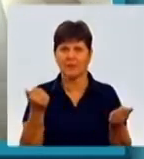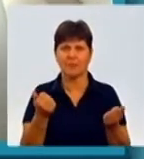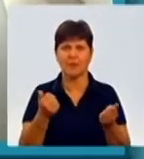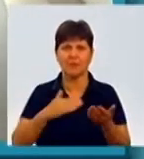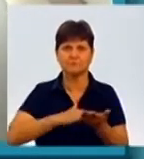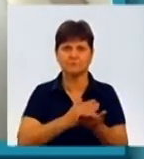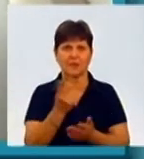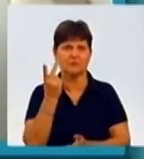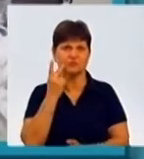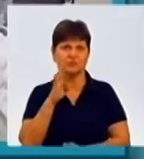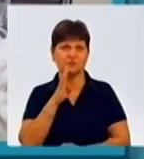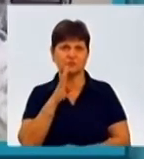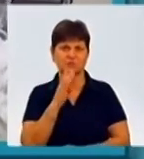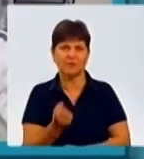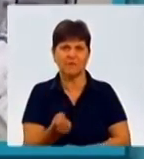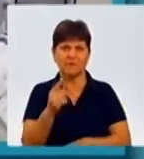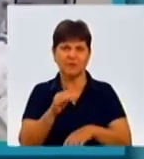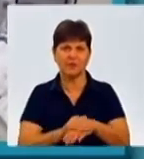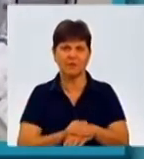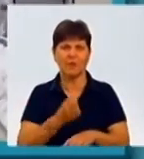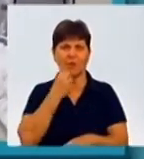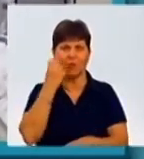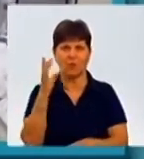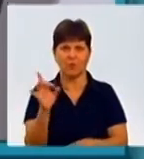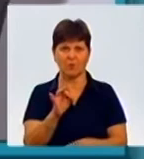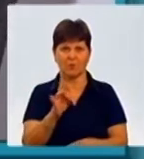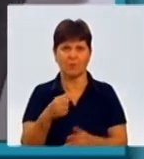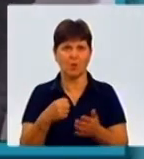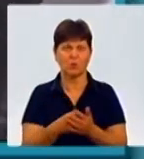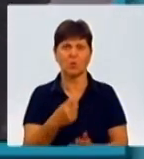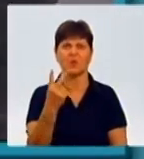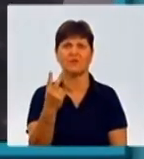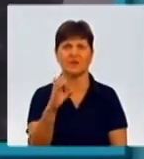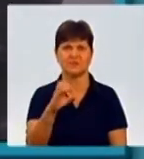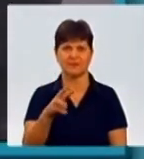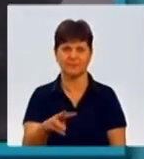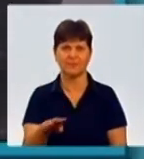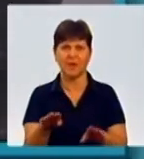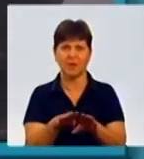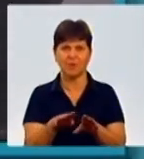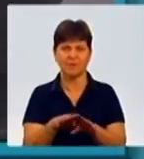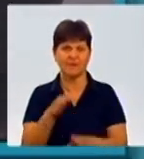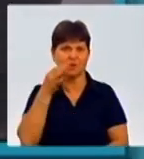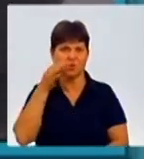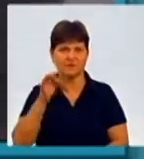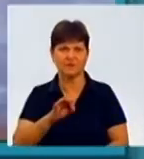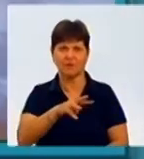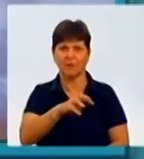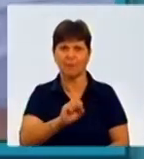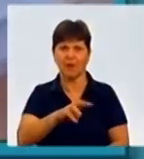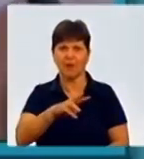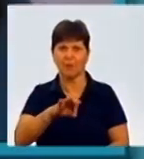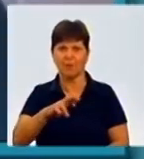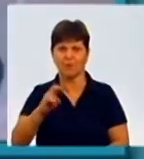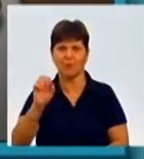Найчастіше жінки виявляють їх, коли вже досягли розміру близько 2 см. Для порівняння, досвідчений мамолог може пальпувати